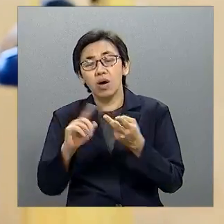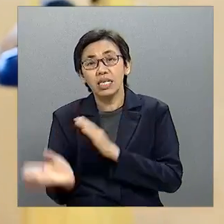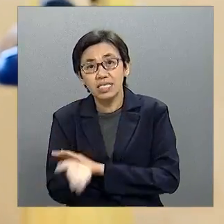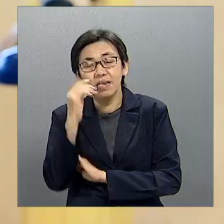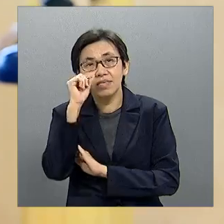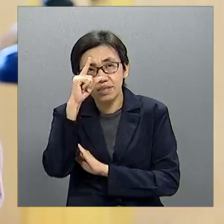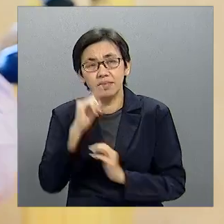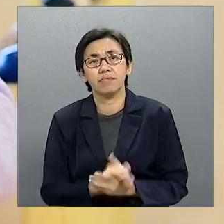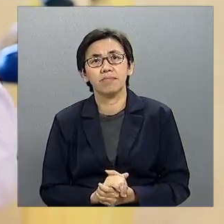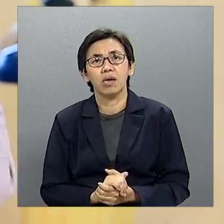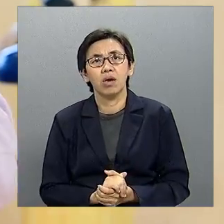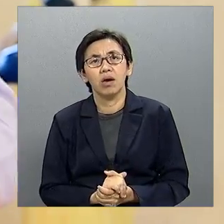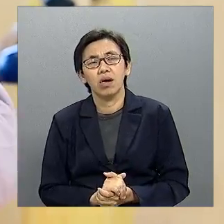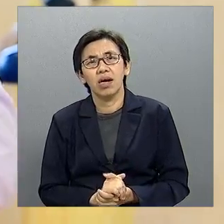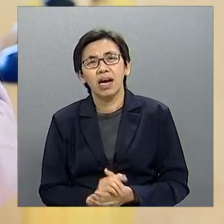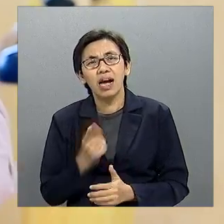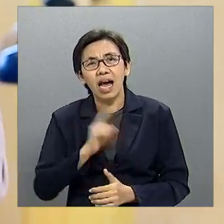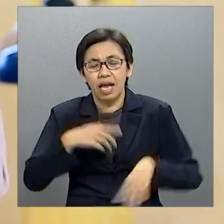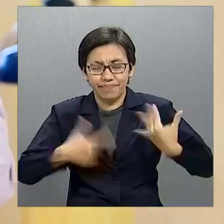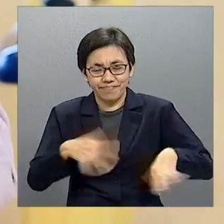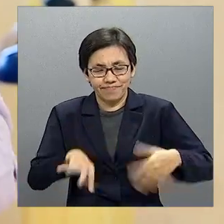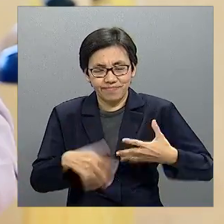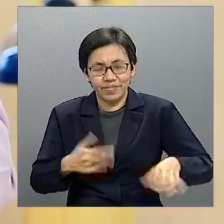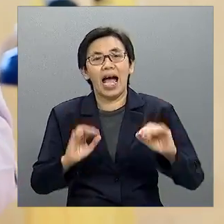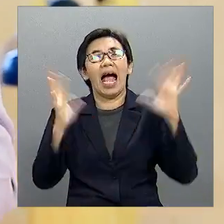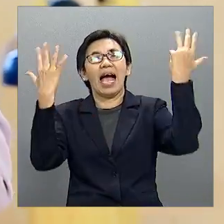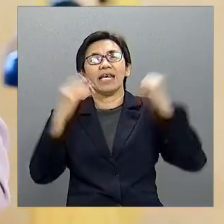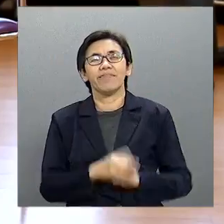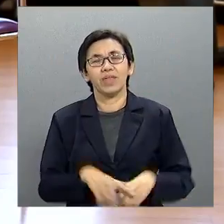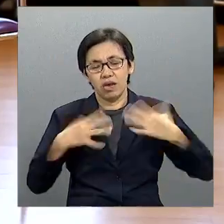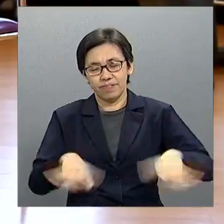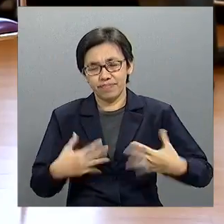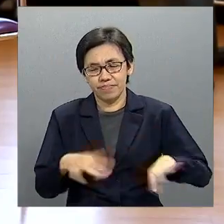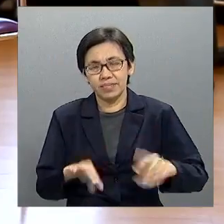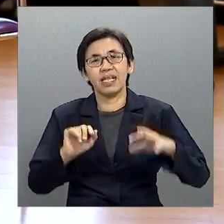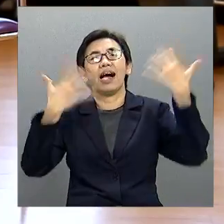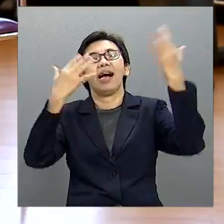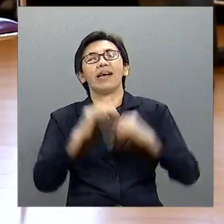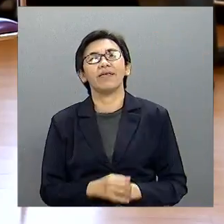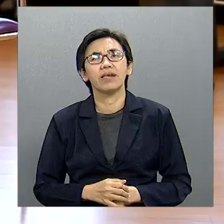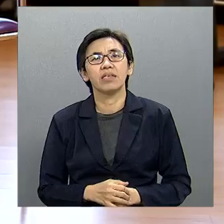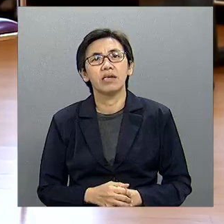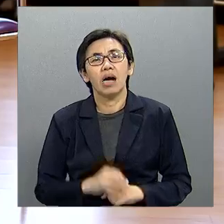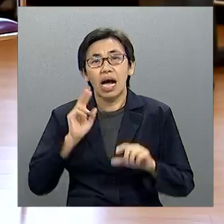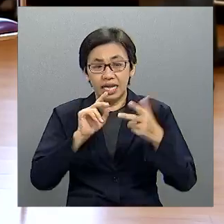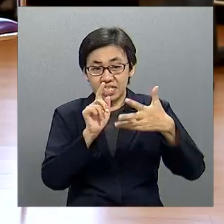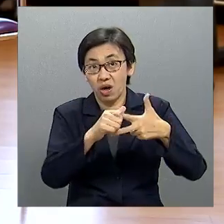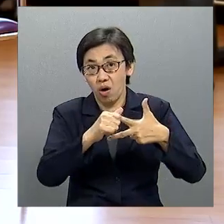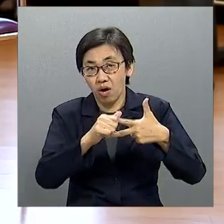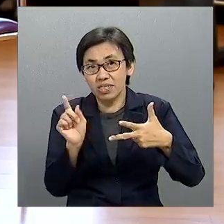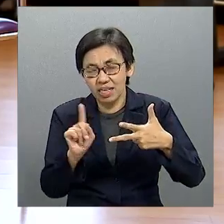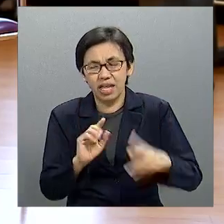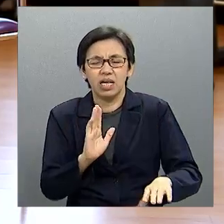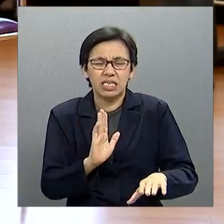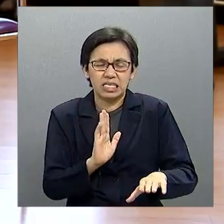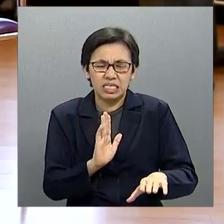แรกเนี่ยเขาจะหายได้ด้วยการสะบัดมือนะครับพอสะบัดมือแล้วอาการเขาจะดีขึ้นส่วนระยะที่2เนี่ยจากที่ว่าชา